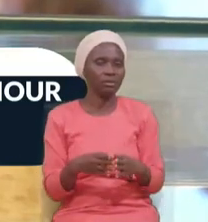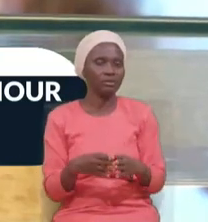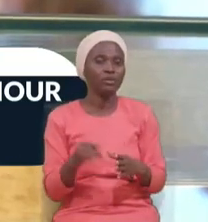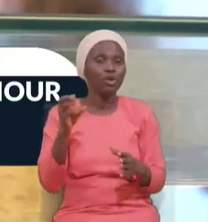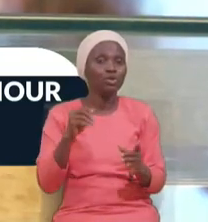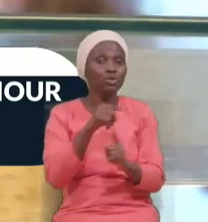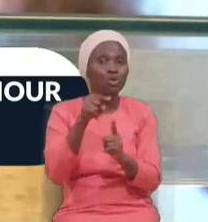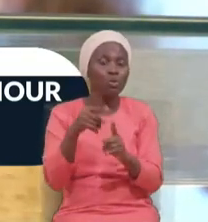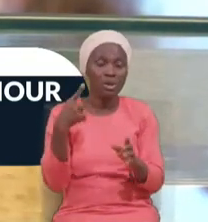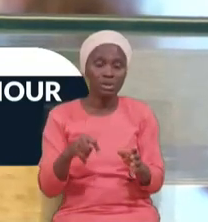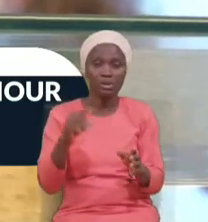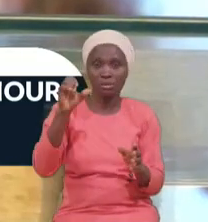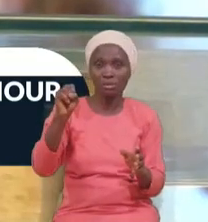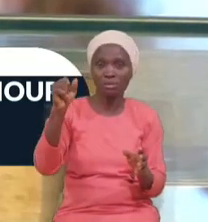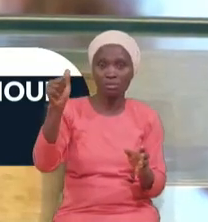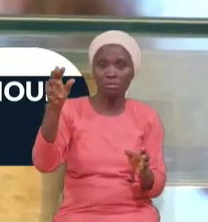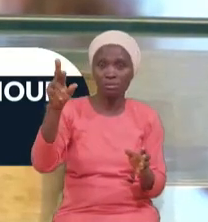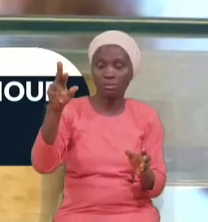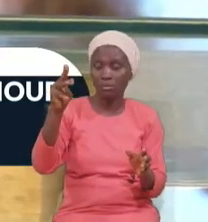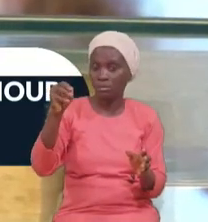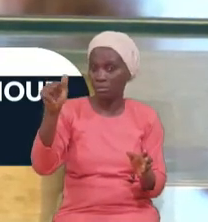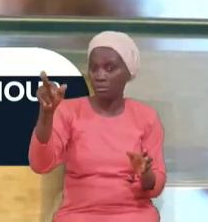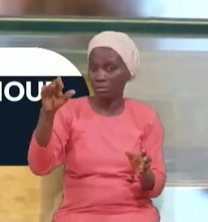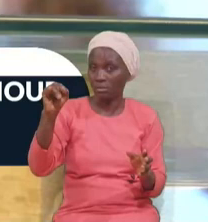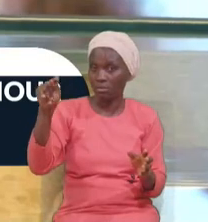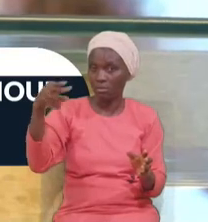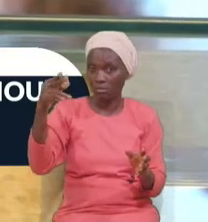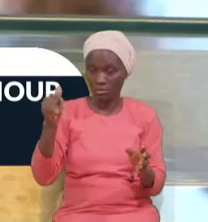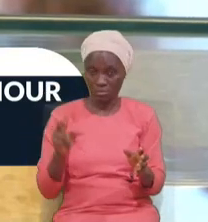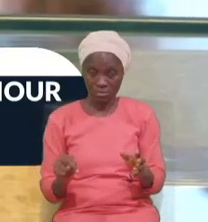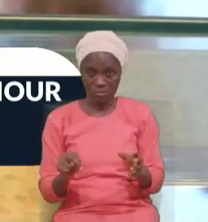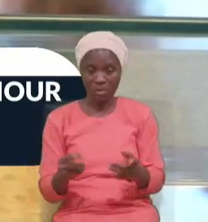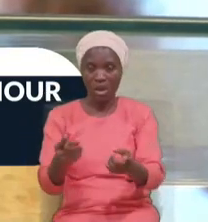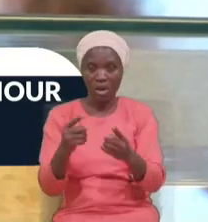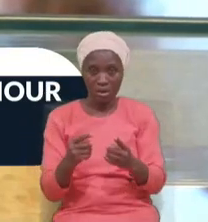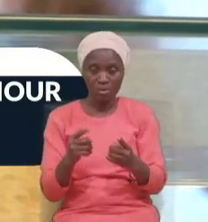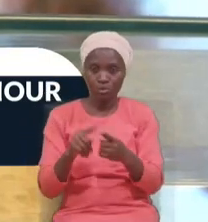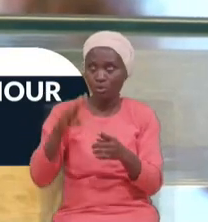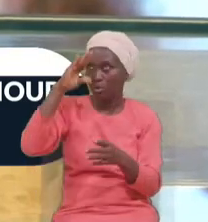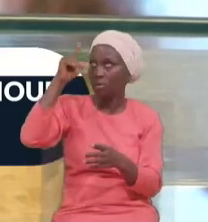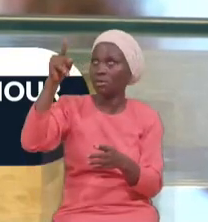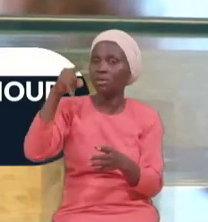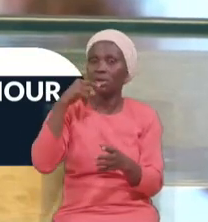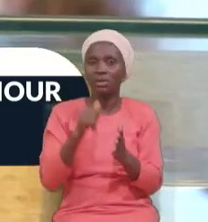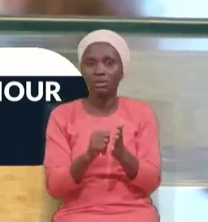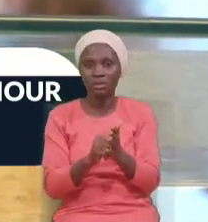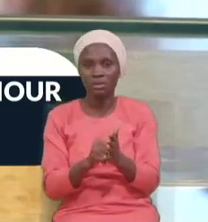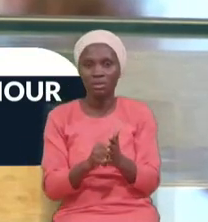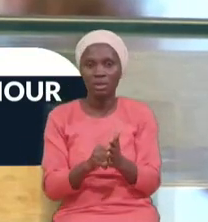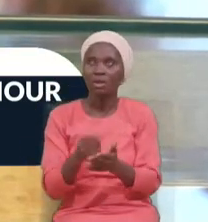Aussi, quand les Samaritains vinrent le trouver, ils le prièrent de